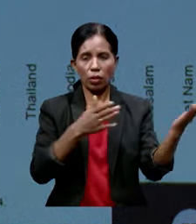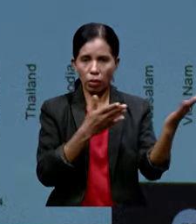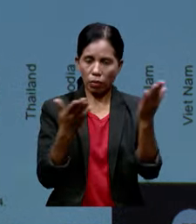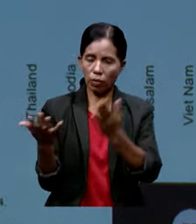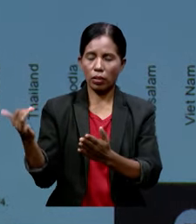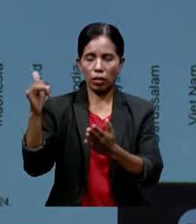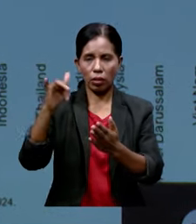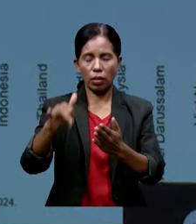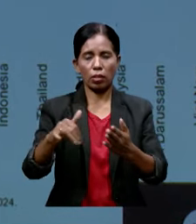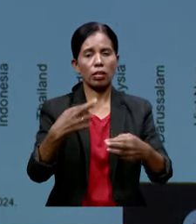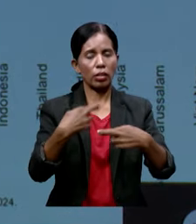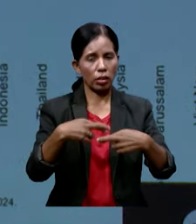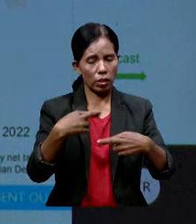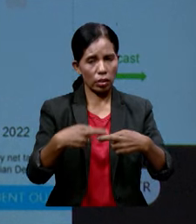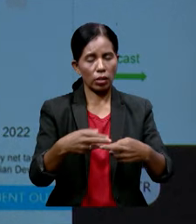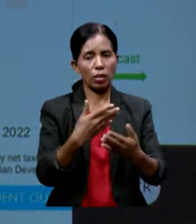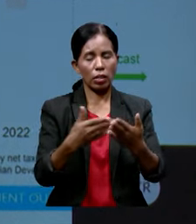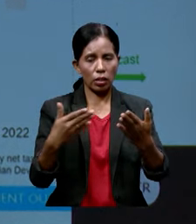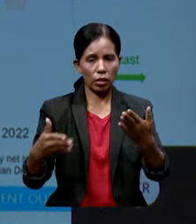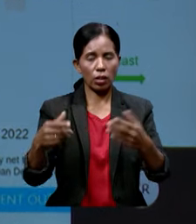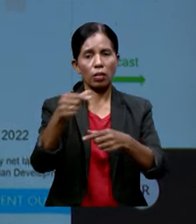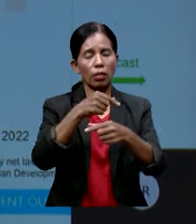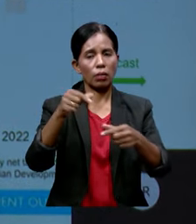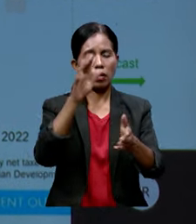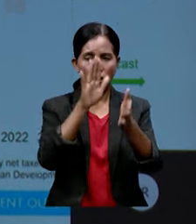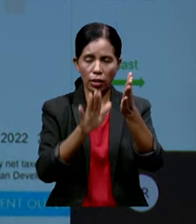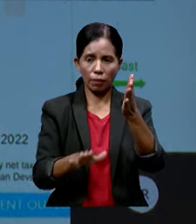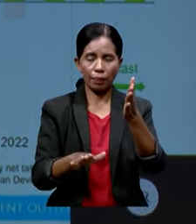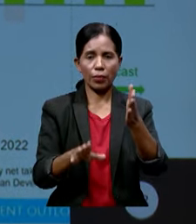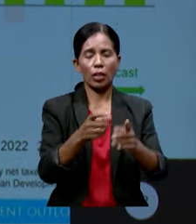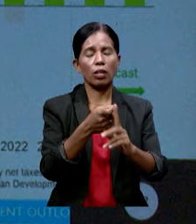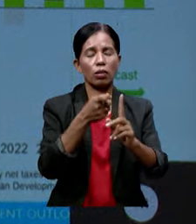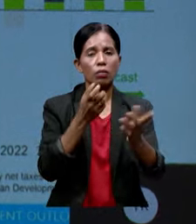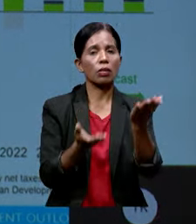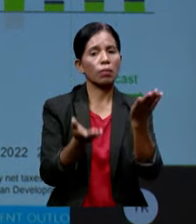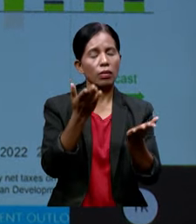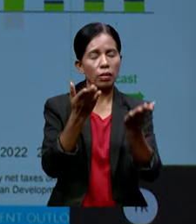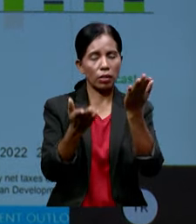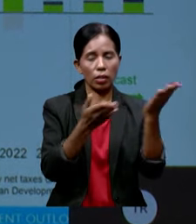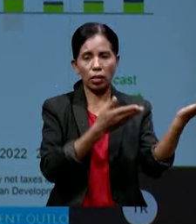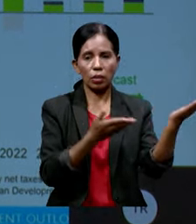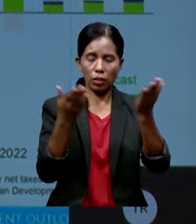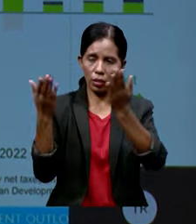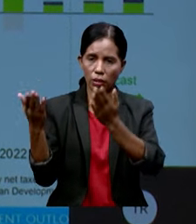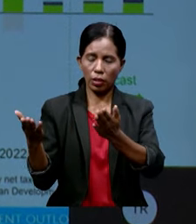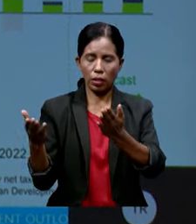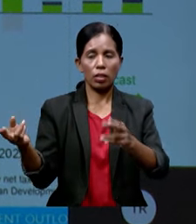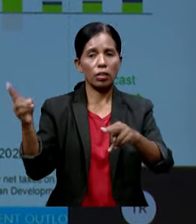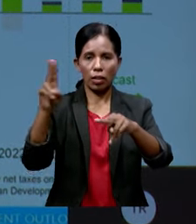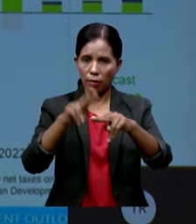no risku presu sasang global, nebe se menus defise, husi balansu transasaun atual, ne se